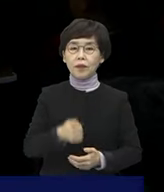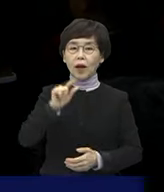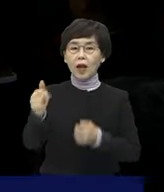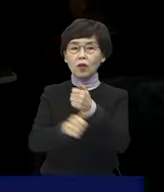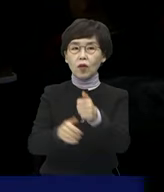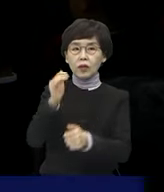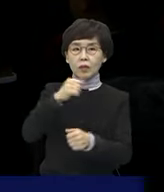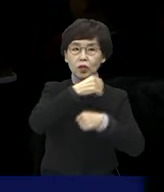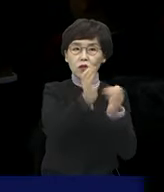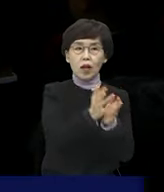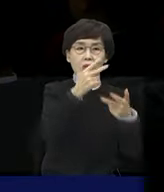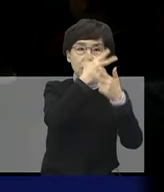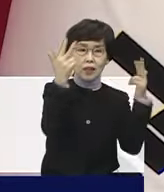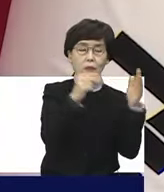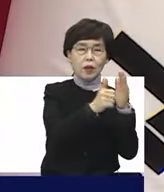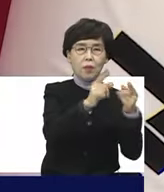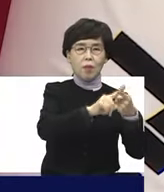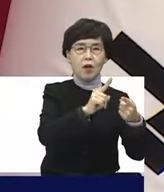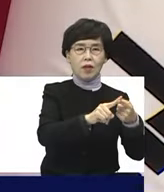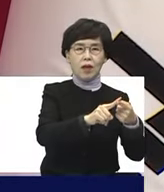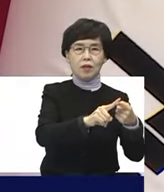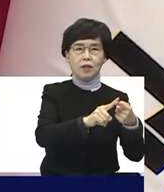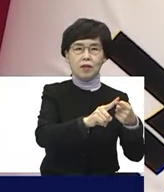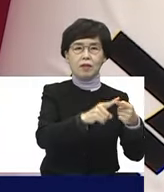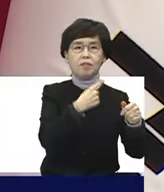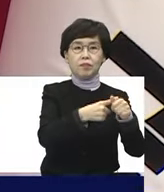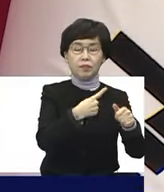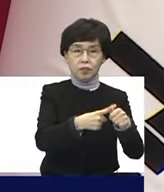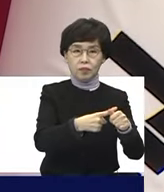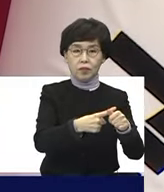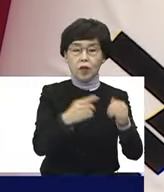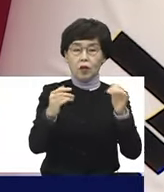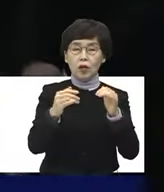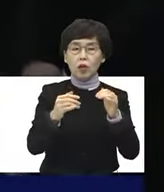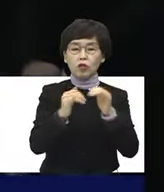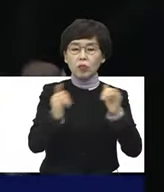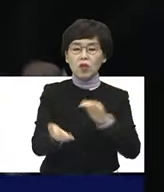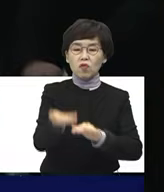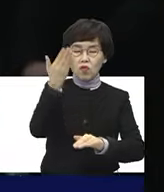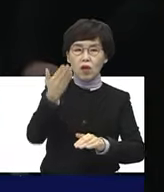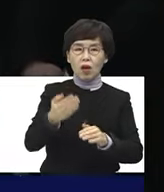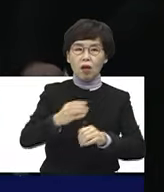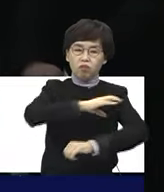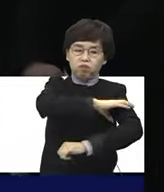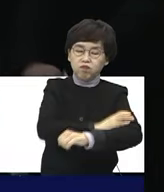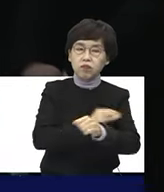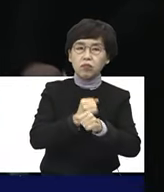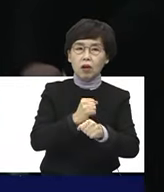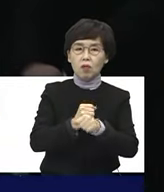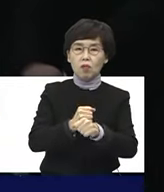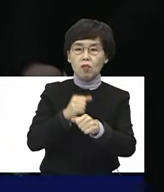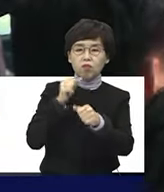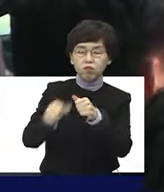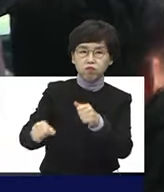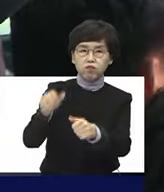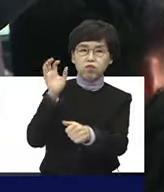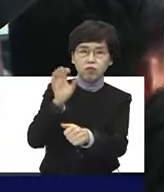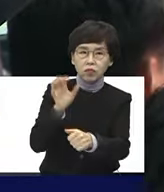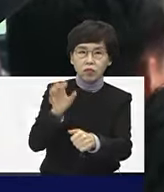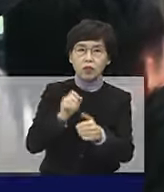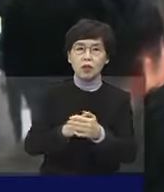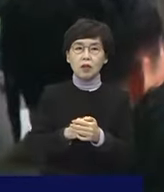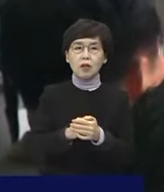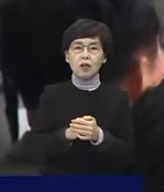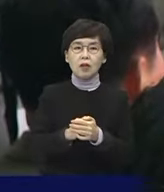위원장은 민주당 이재명 대표를 직격했습니다. 국민위에 군림하고 가르치려 드는 운동권 특권 정치를 청산해야 한다고